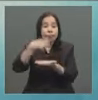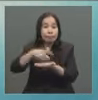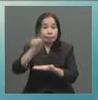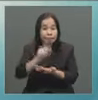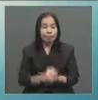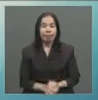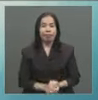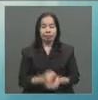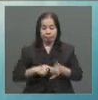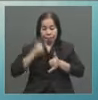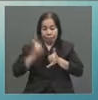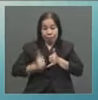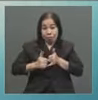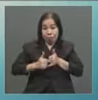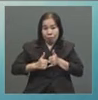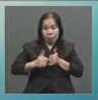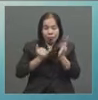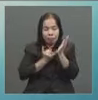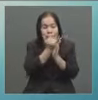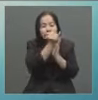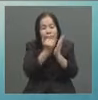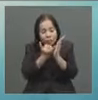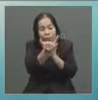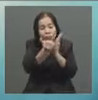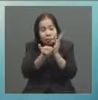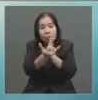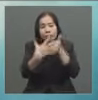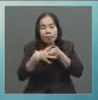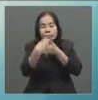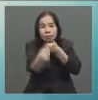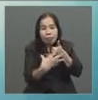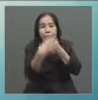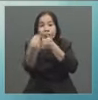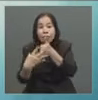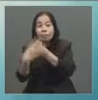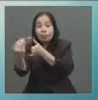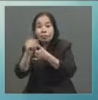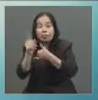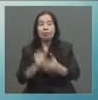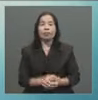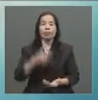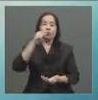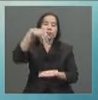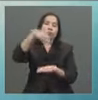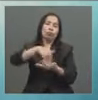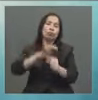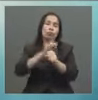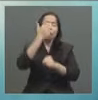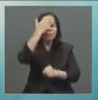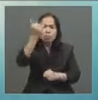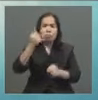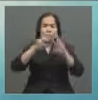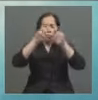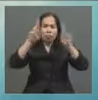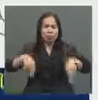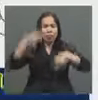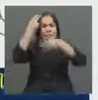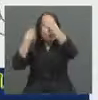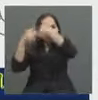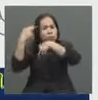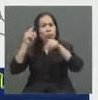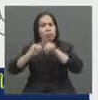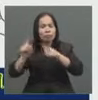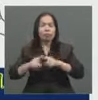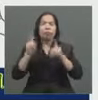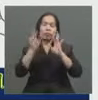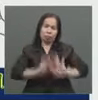มาตรการของทางศูนย์สบคทำไมร้านเสริมสวยทำไมอะไรต่างๆถึงต้องให้ความสำ